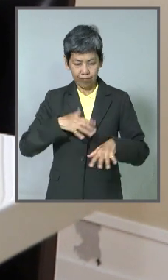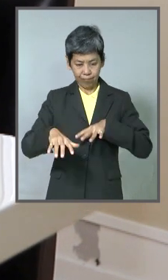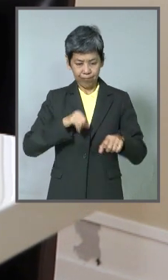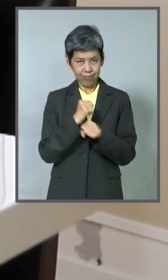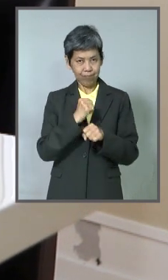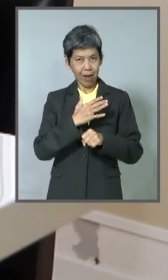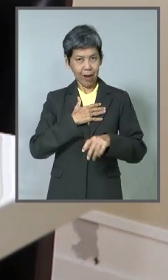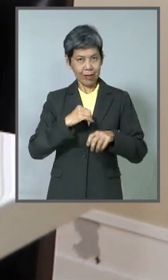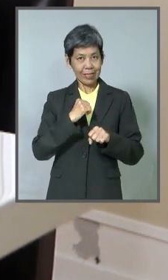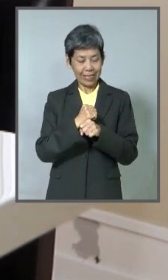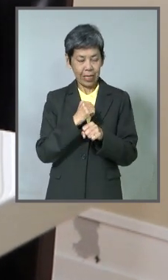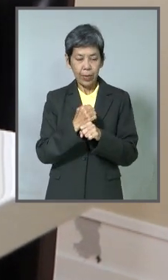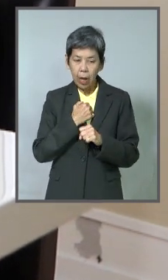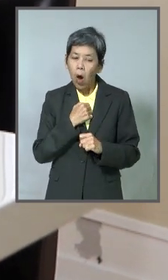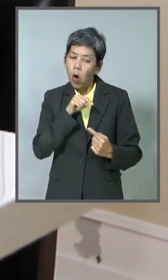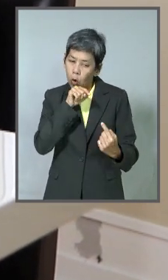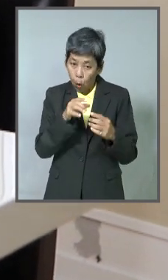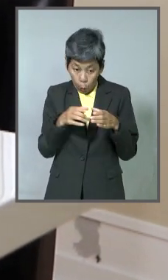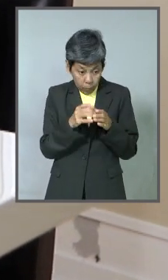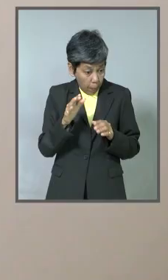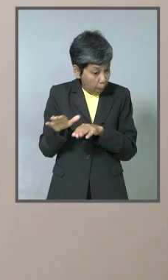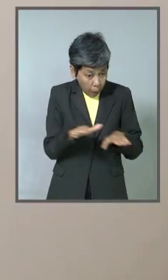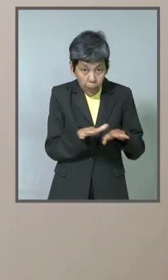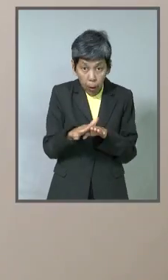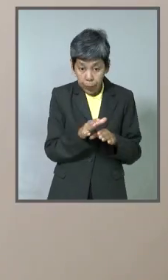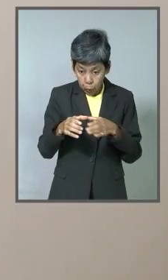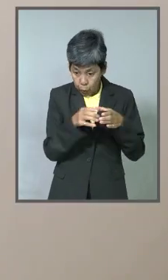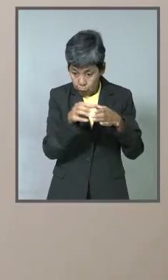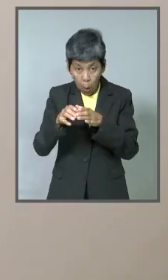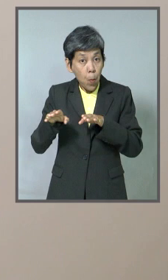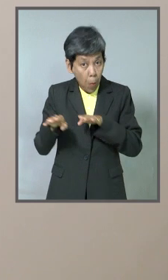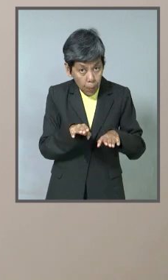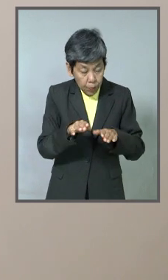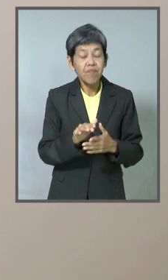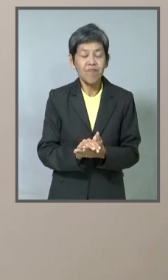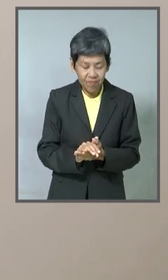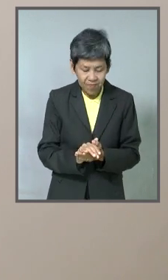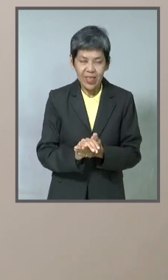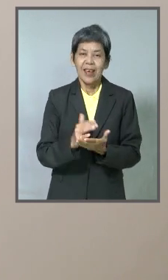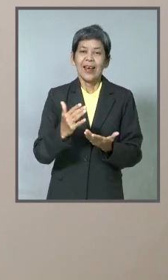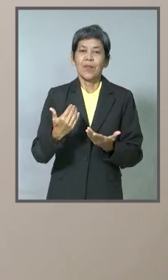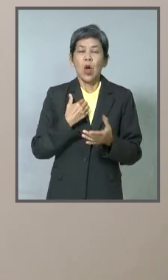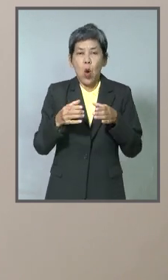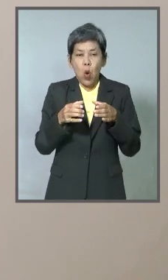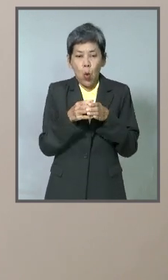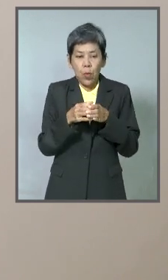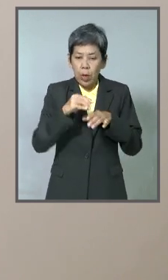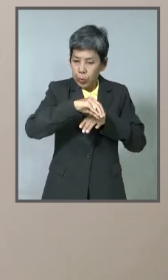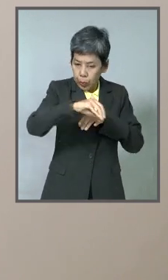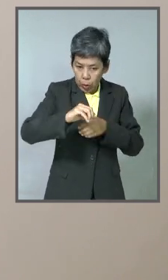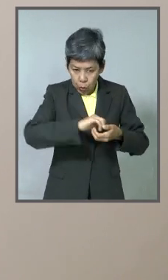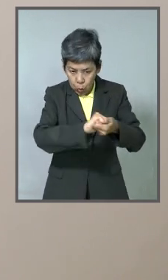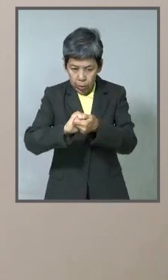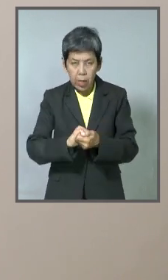เนี่ยเรามาร์กจุดรวมพลแล้วใช่ไหมคะมาร์กจุดรวมพลแล้วก็เตรียมเครือข่ายเราว่า